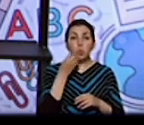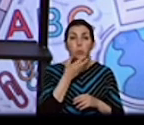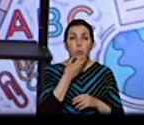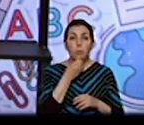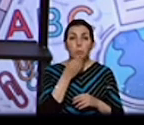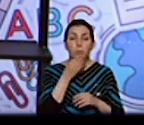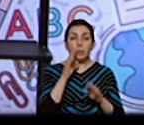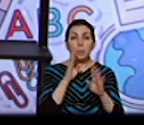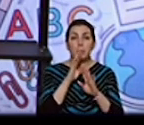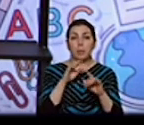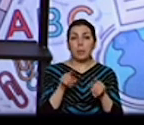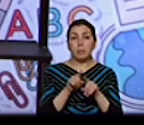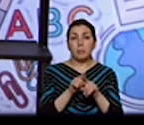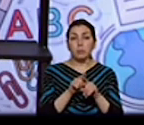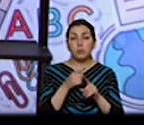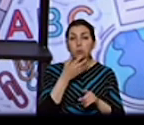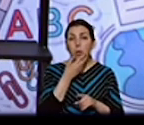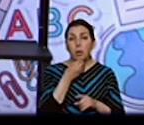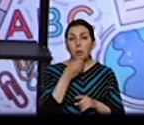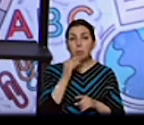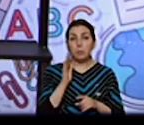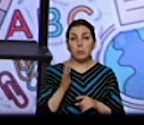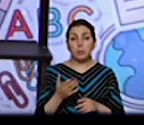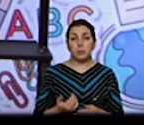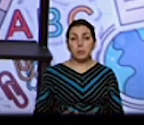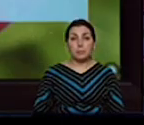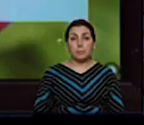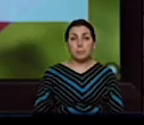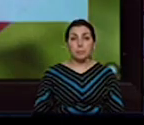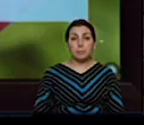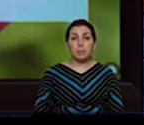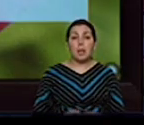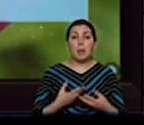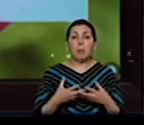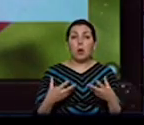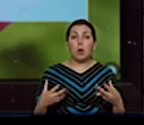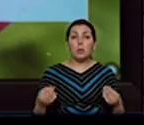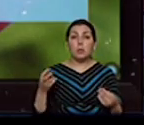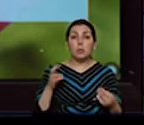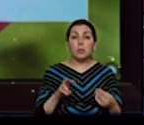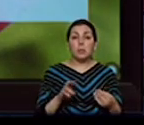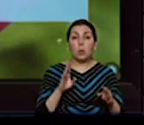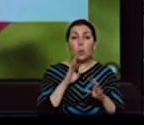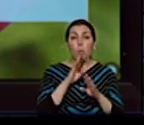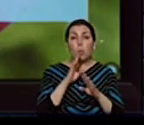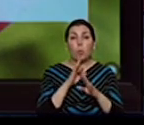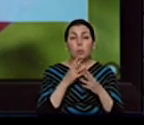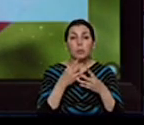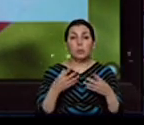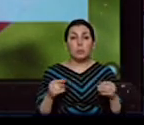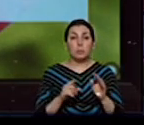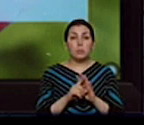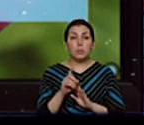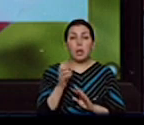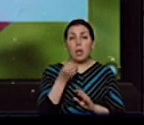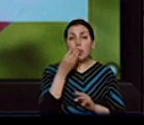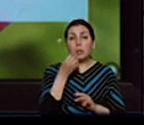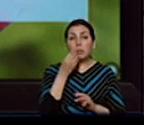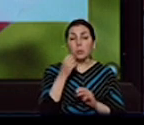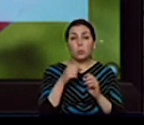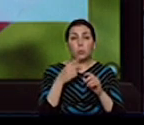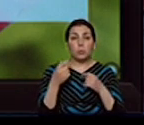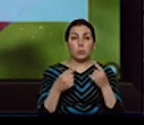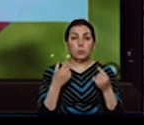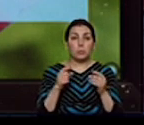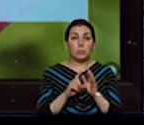bo'lsa, tabiat ham xuddi mana shunday chiroyli tus oladi. Bahor kelib, kunlar iliy boshlashi bilan atirgul barg